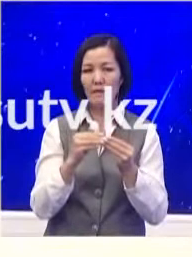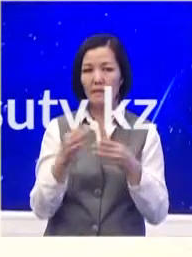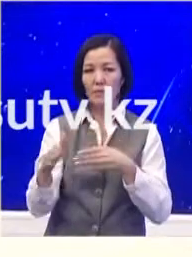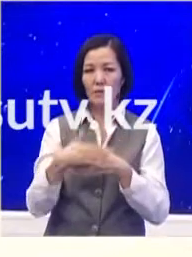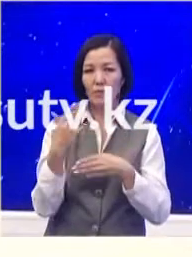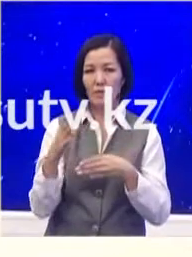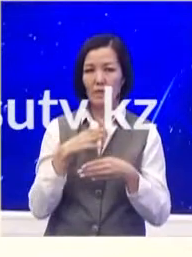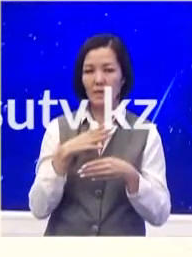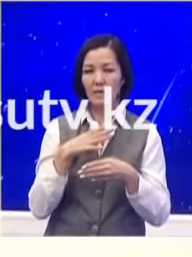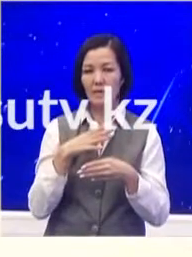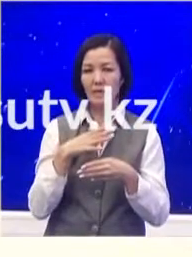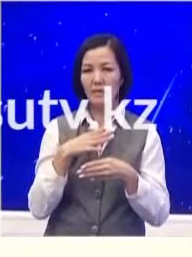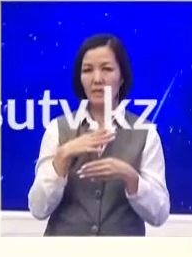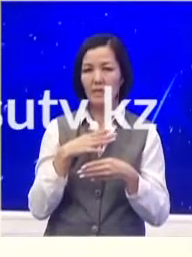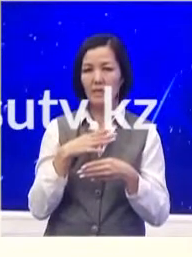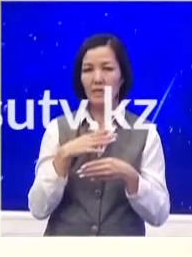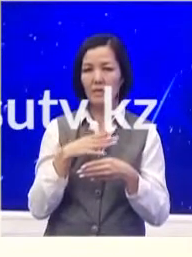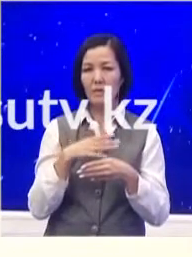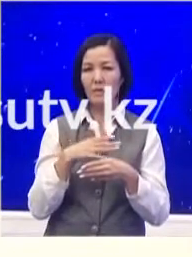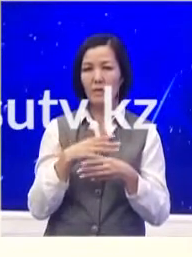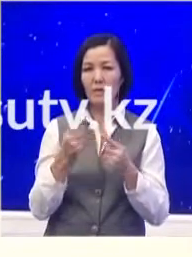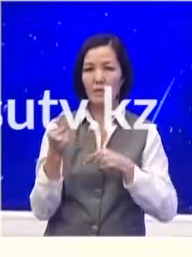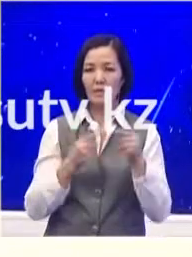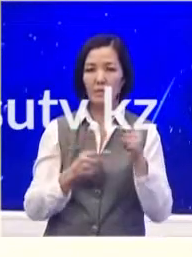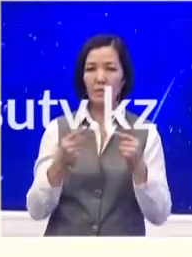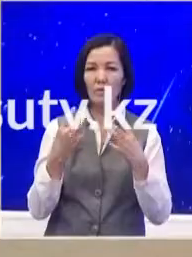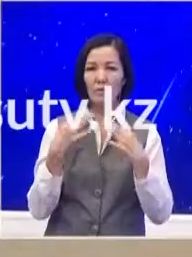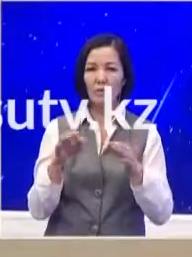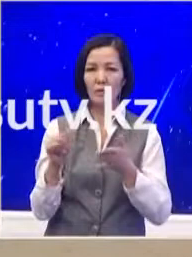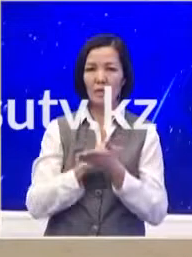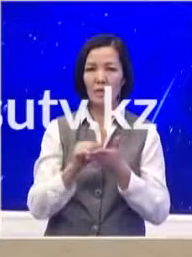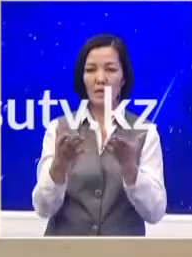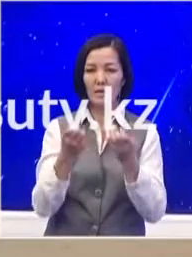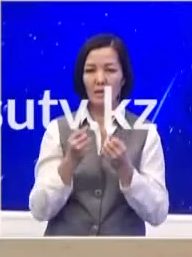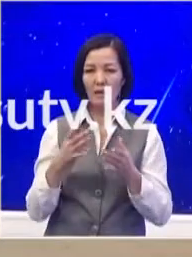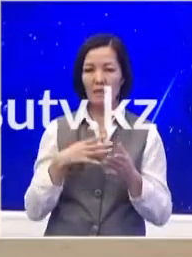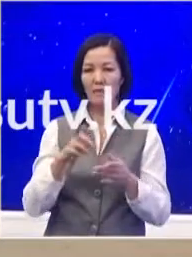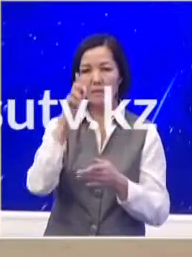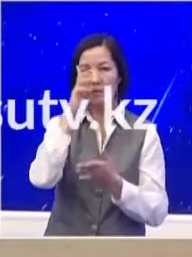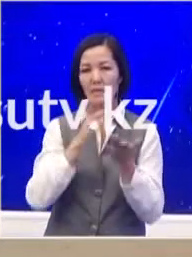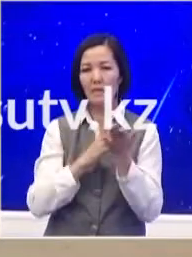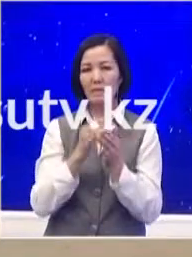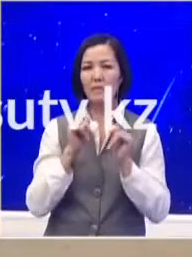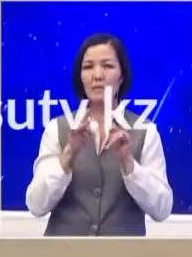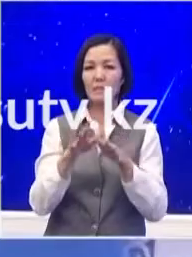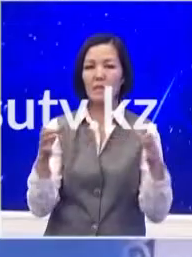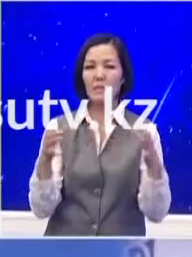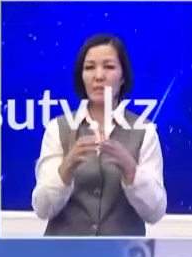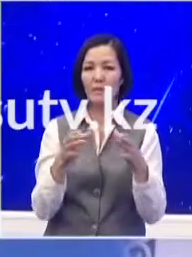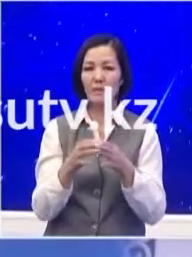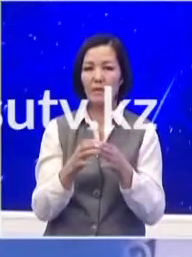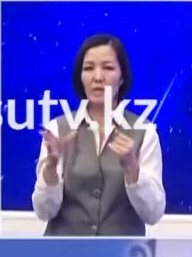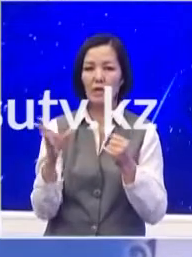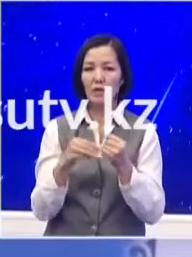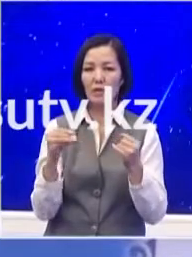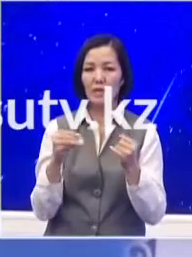тартылды. Заңды тұлға өзінің лицензиясын алды бүгінгі күні. Мемлекеттік қызмет істері департаментіне негізінен жер